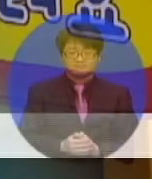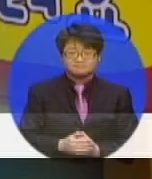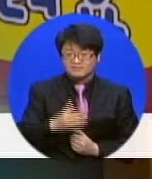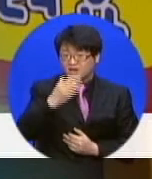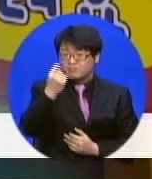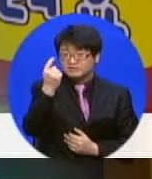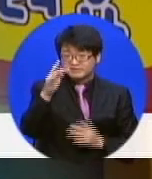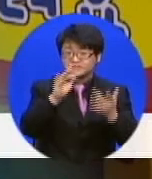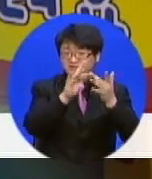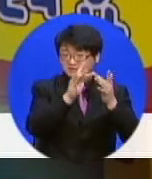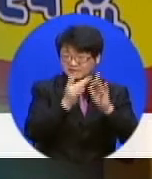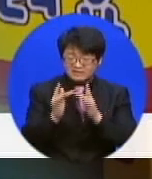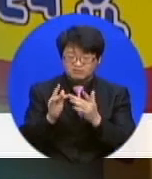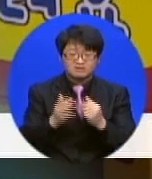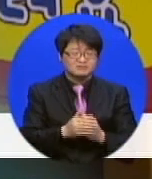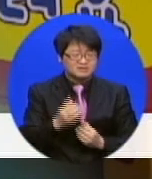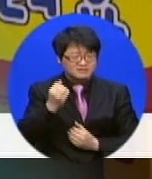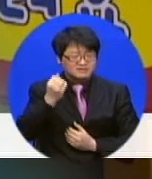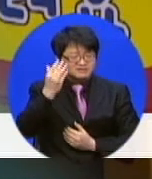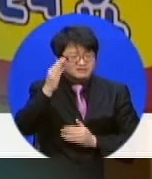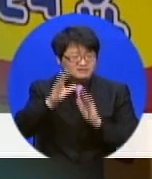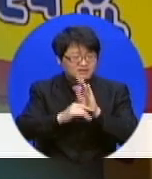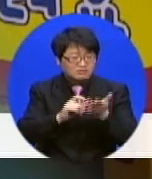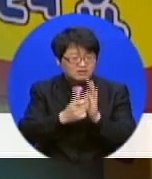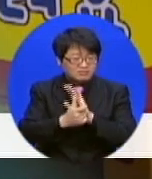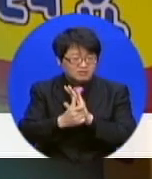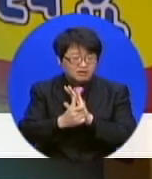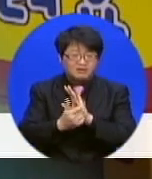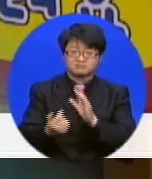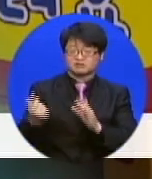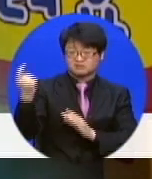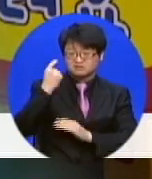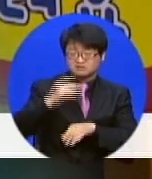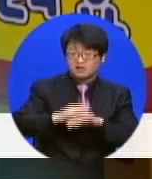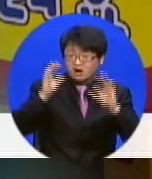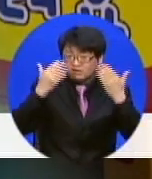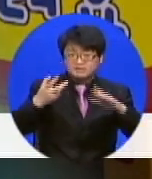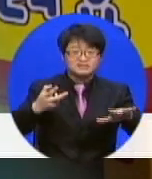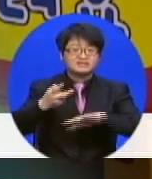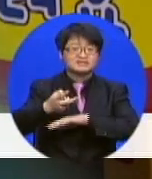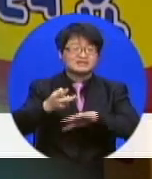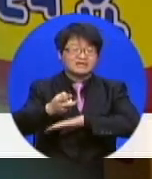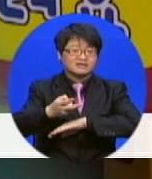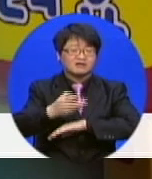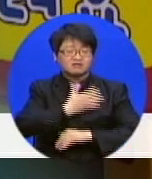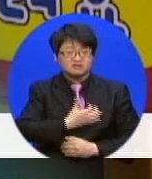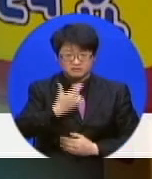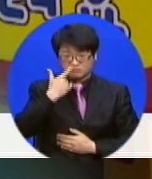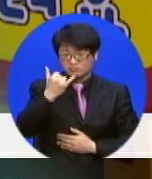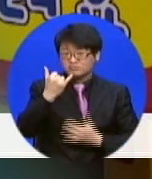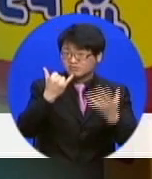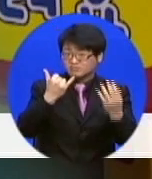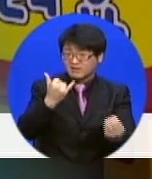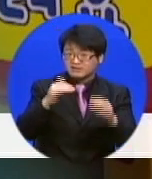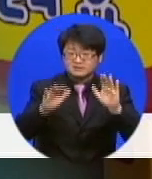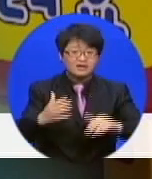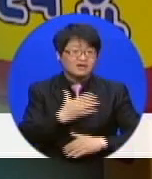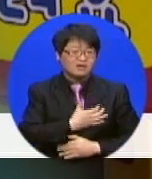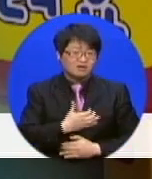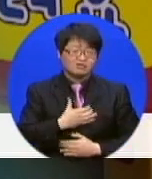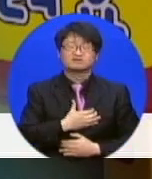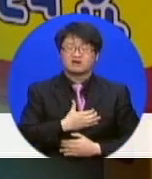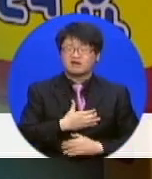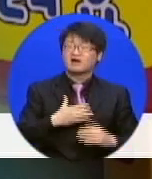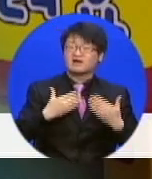복지TV 네트워크입니다. 잊을만 하면 들려오는 어린이 통학 차량 사고에 걱정했던 부모님들 많으시죠? 이제 걱정